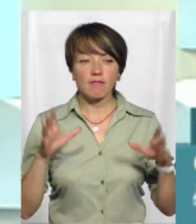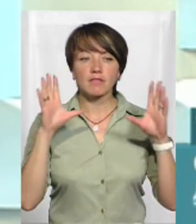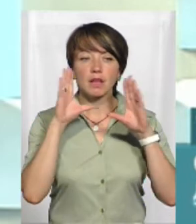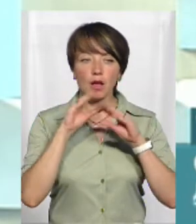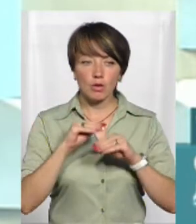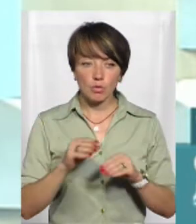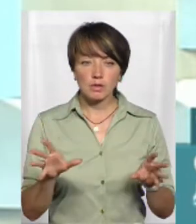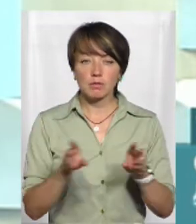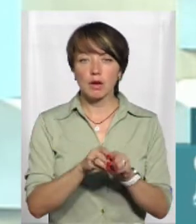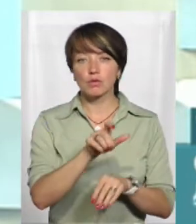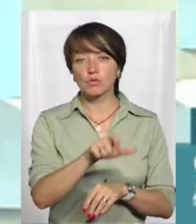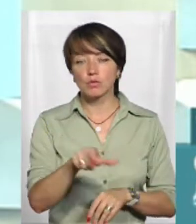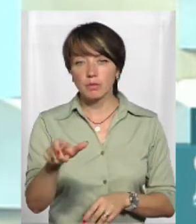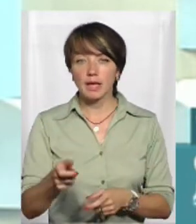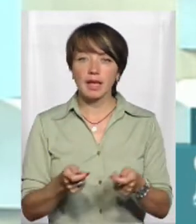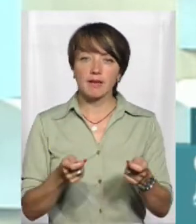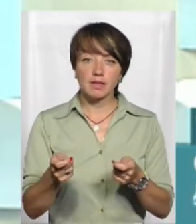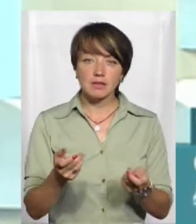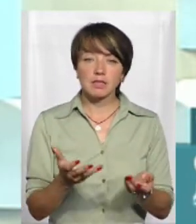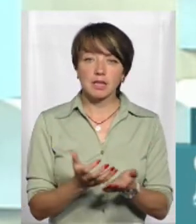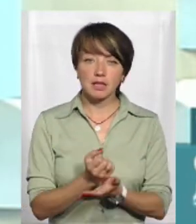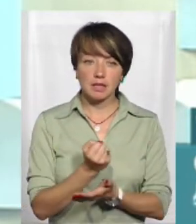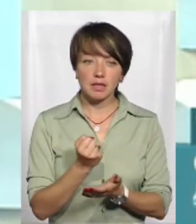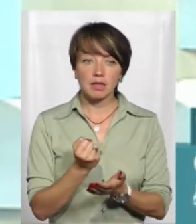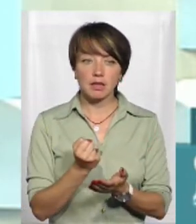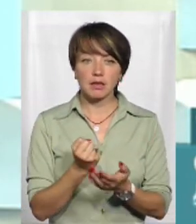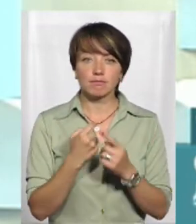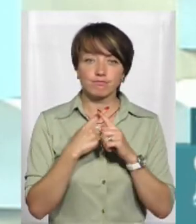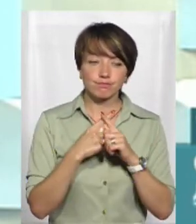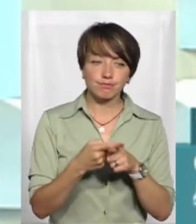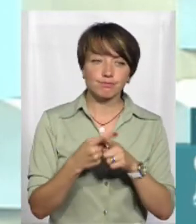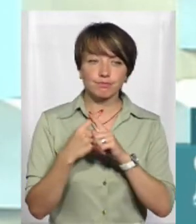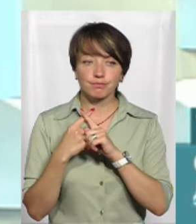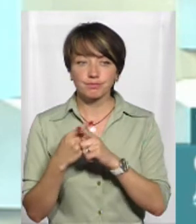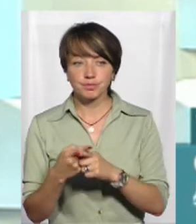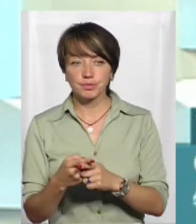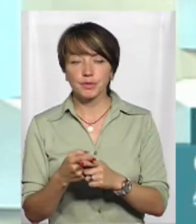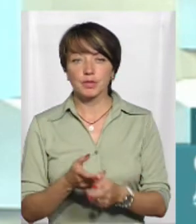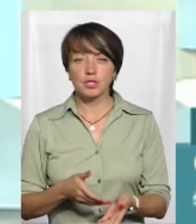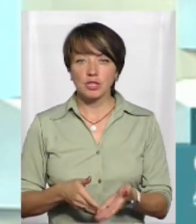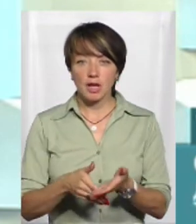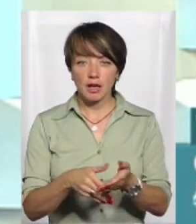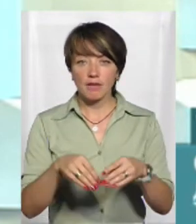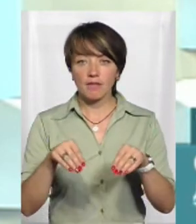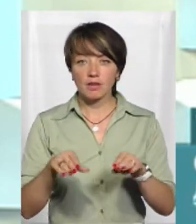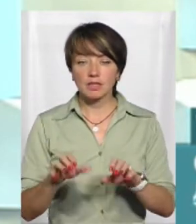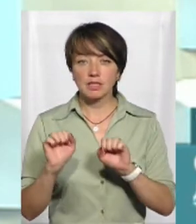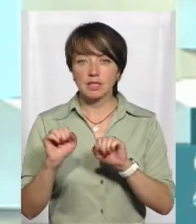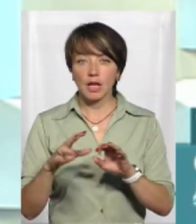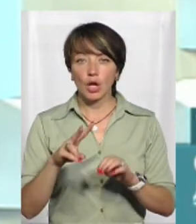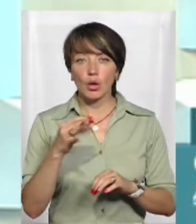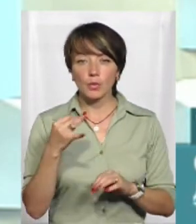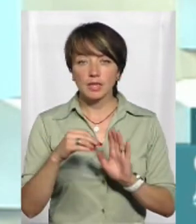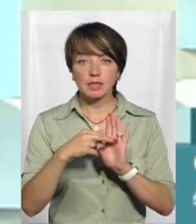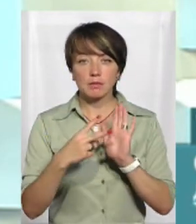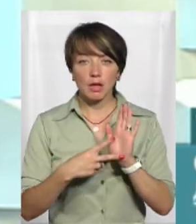вдалося все-таки разом з людьми, з керівництвом цього підприємства знайти точки дотику, спільні шляхи вирішення, і цей об'єкт був зданий там в лютому